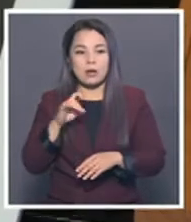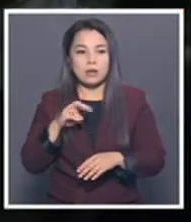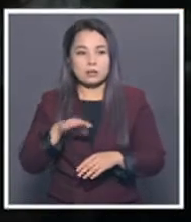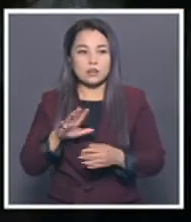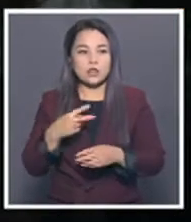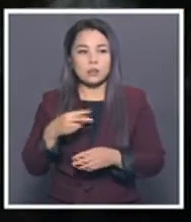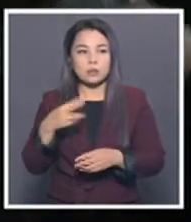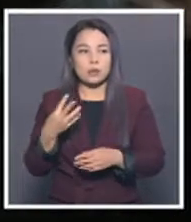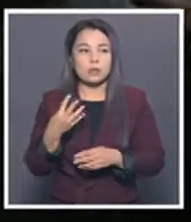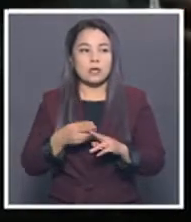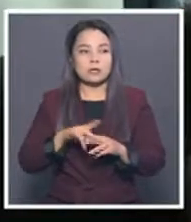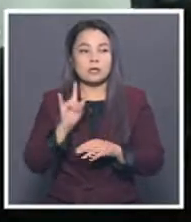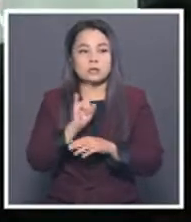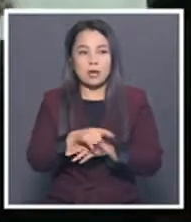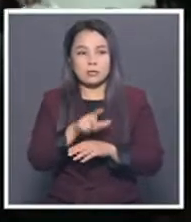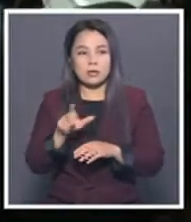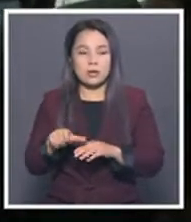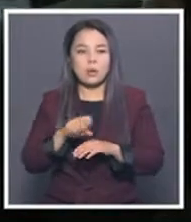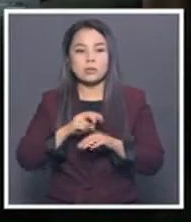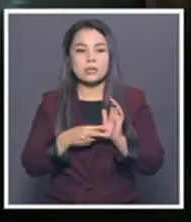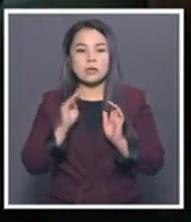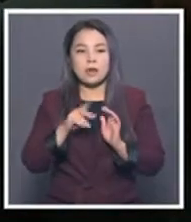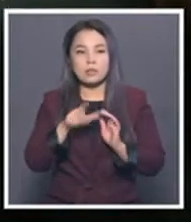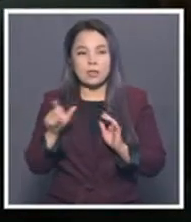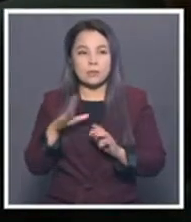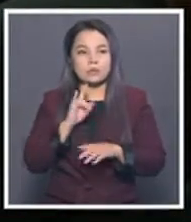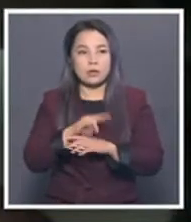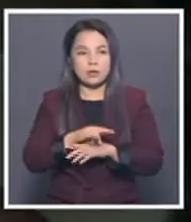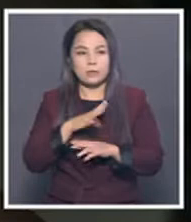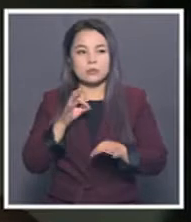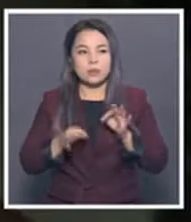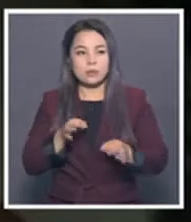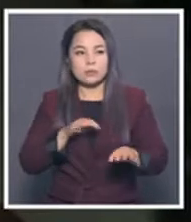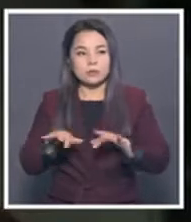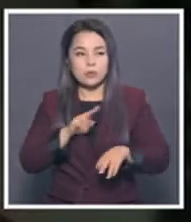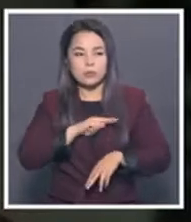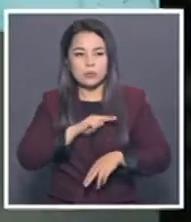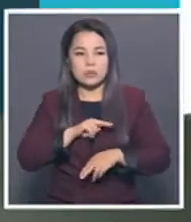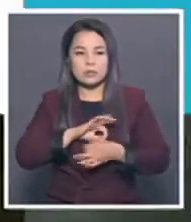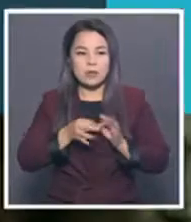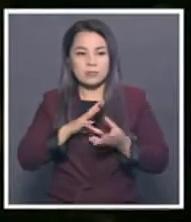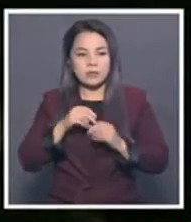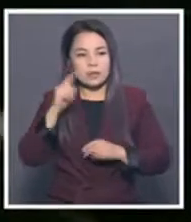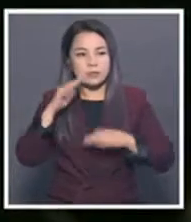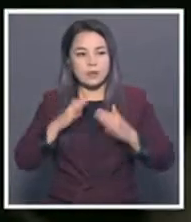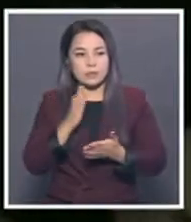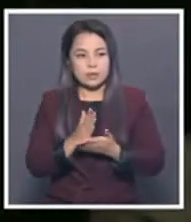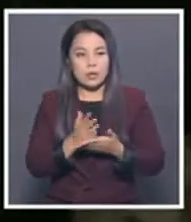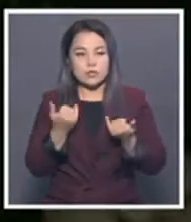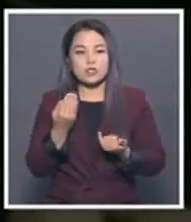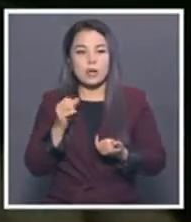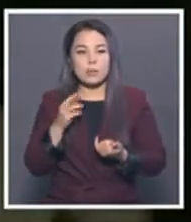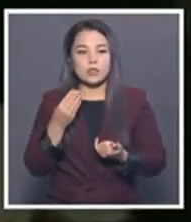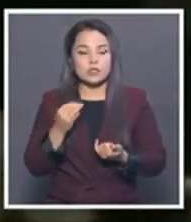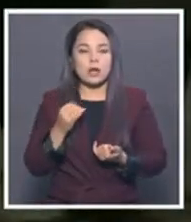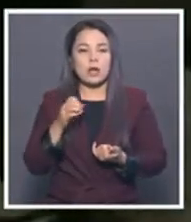пирамидасына алданған 17 мың салымшы дабыл қағып жатыр. Олар істің әділ жүріп жатқанынан күмәнді. Ән аға Шәмші аға.